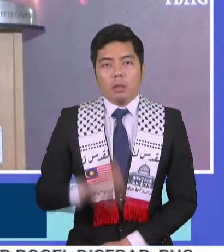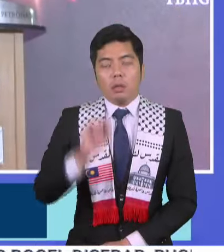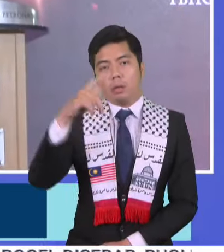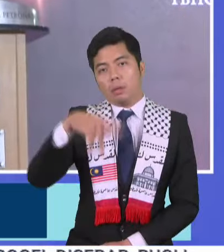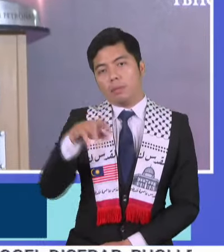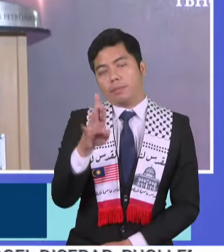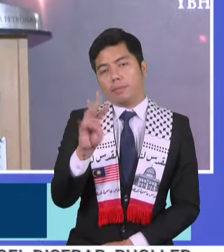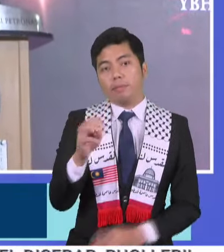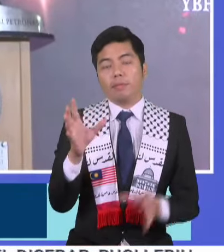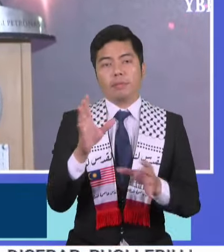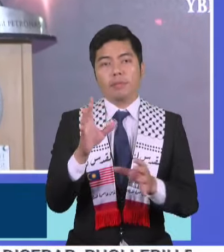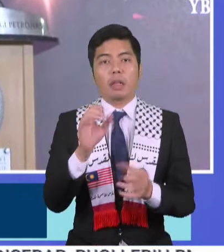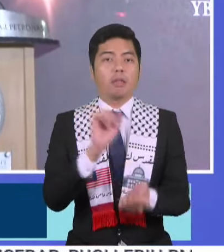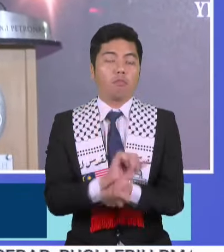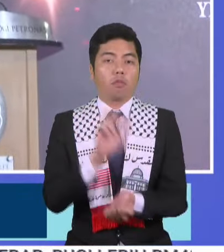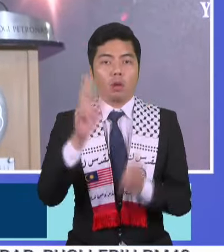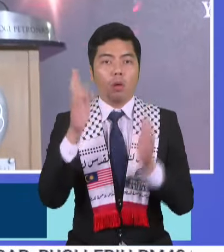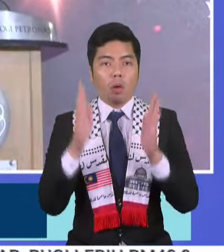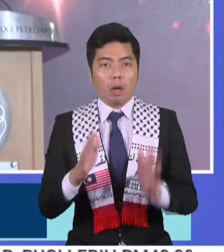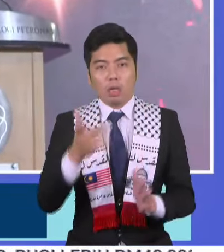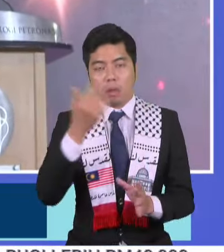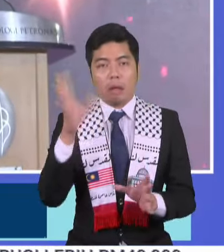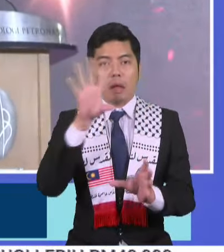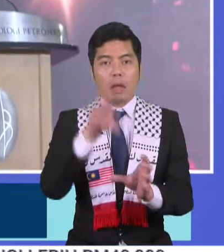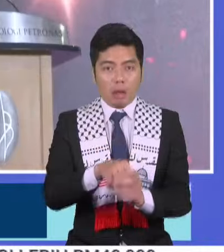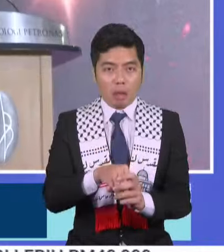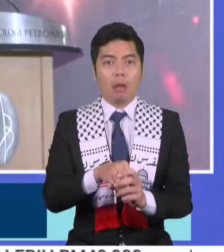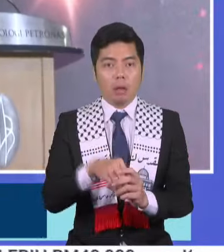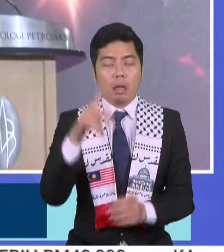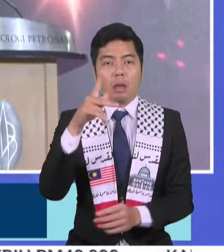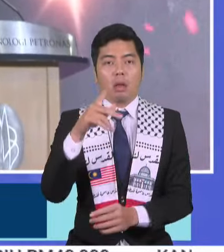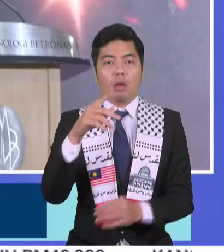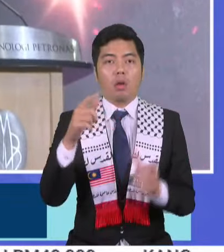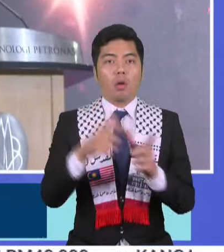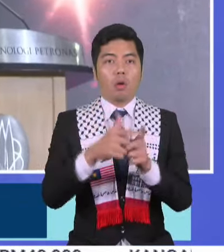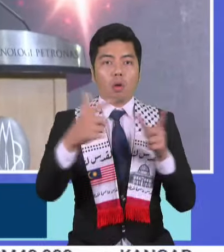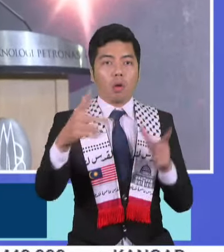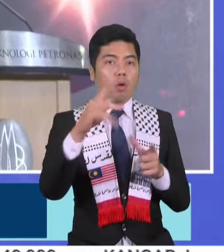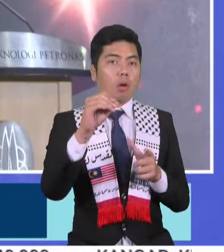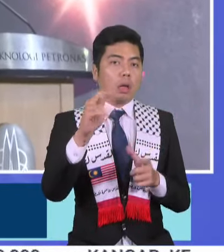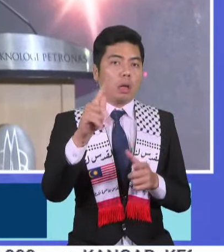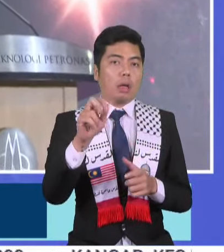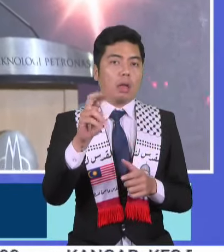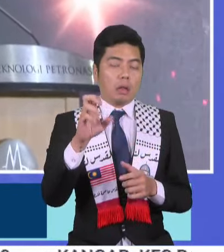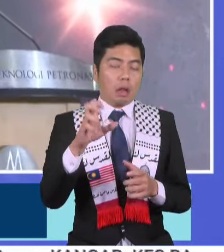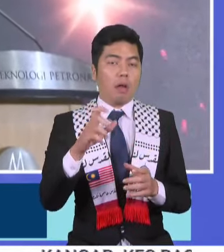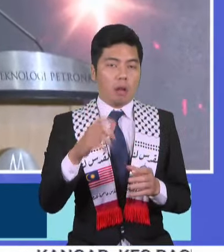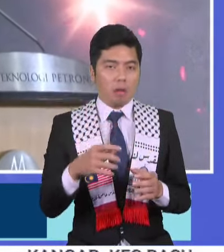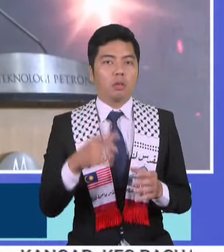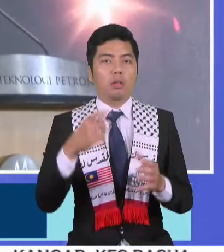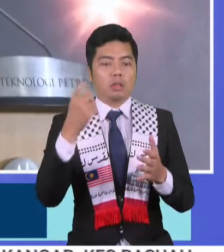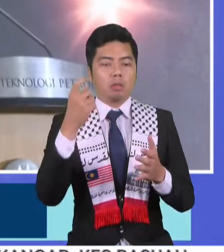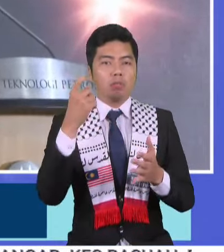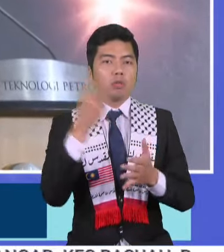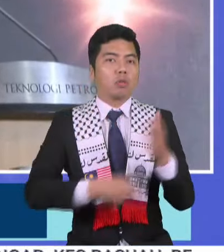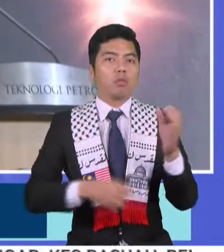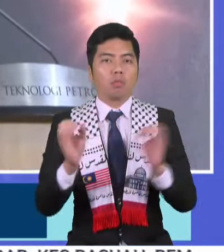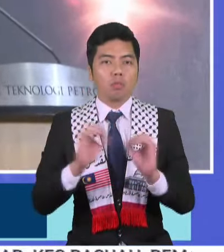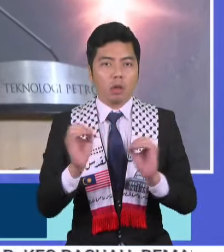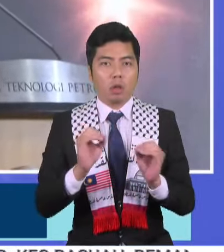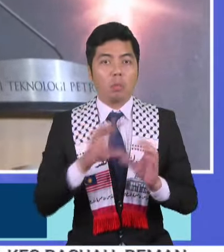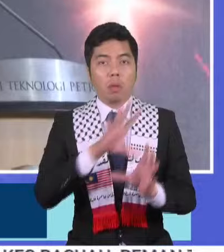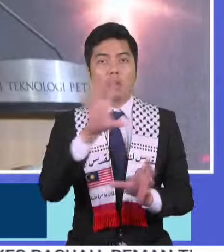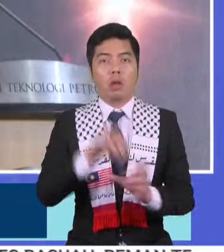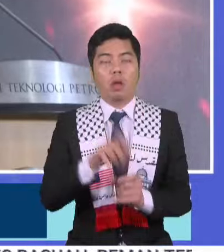SPRM bakal menahan tiga lagi individu yang disyaki terlibat dalam kes kontena lari cukai, kontena terbang termasuk seorang